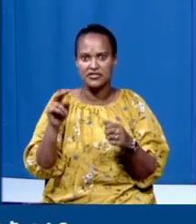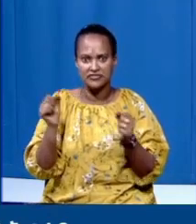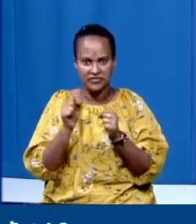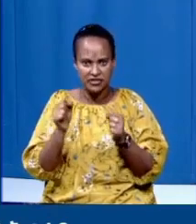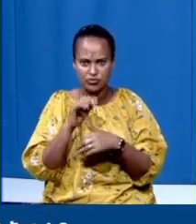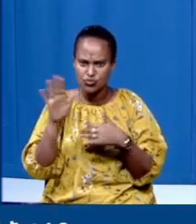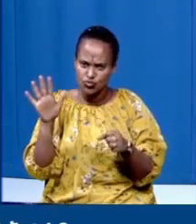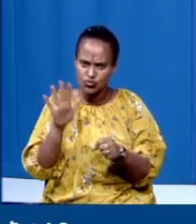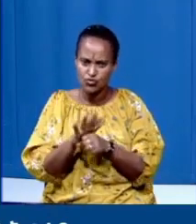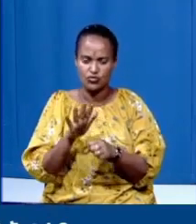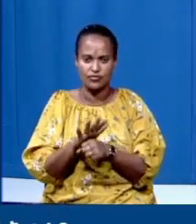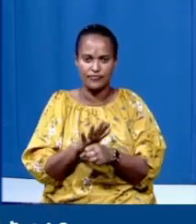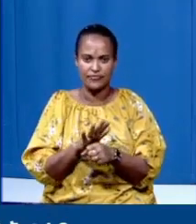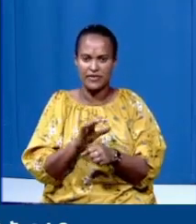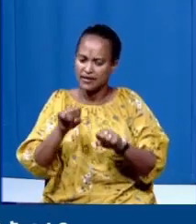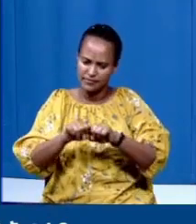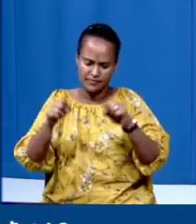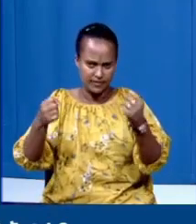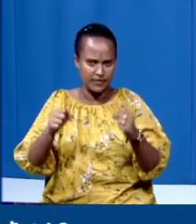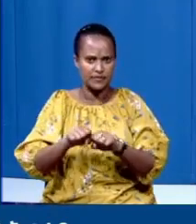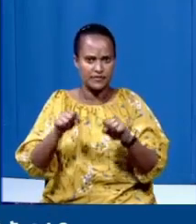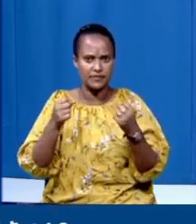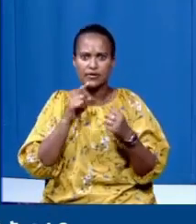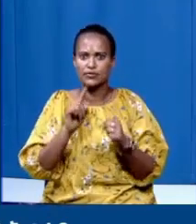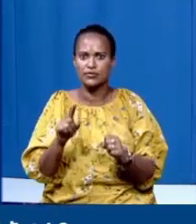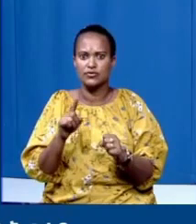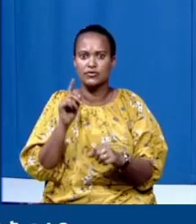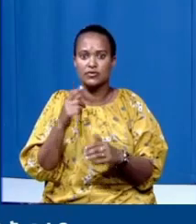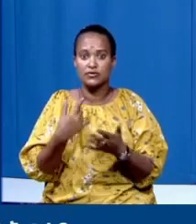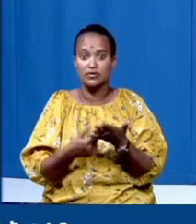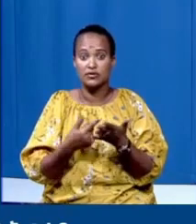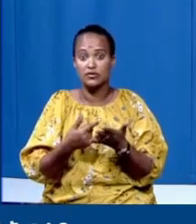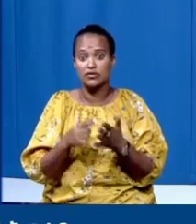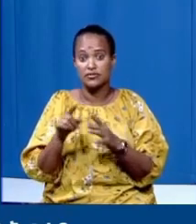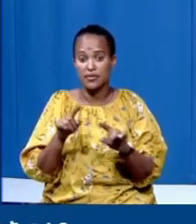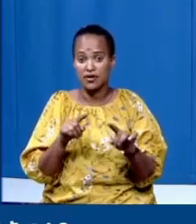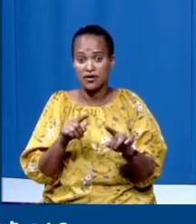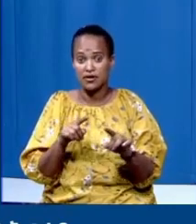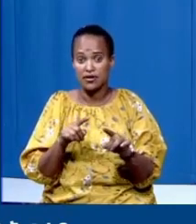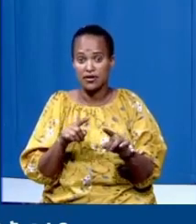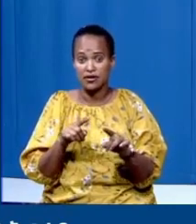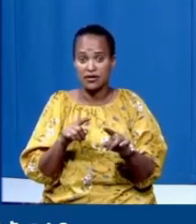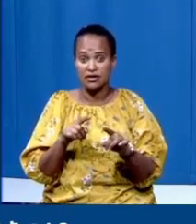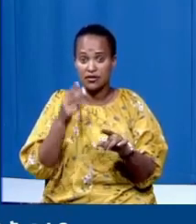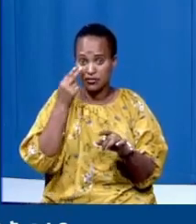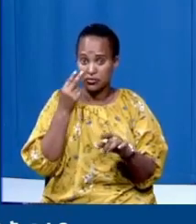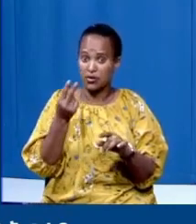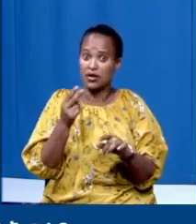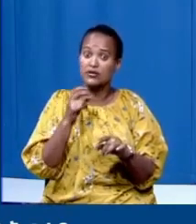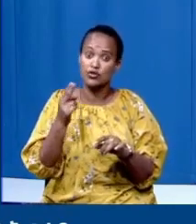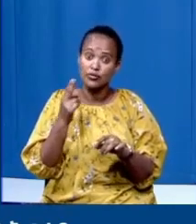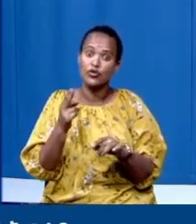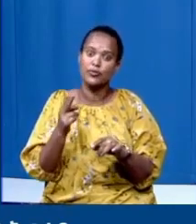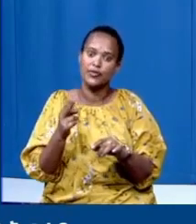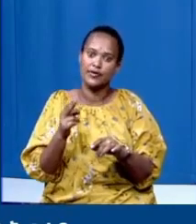በኬ ብምሉኡ በቃ ምስባር ኮጣስ ኩሉ ካብቶም ገዛ ገይርዎ እቲ ዝገደደ ድማ እንደገናስ መኪም ተወስዶ ስኮ ትወስዶ ኢኻ ዝጥቀመሉ ዝጥቀመሉ ኢኻ